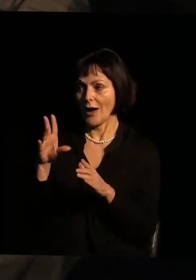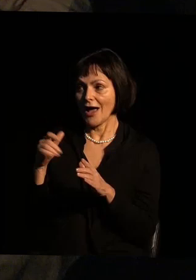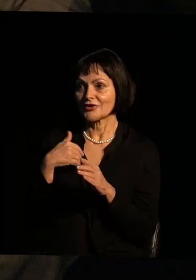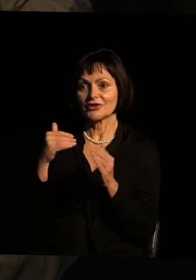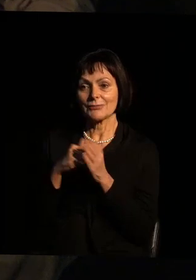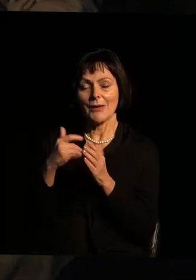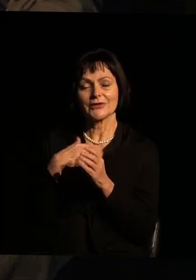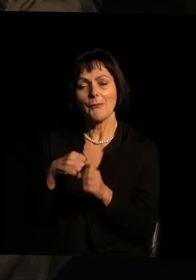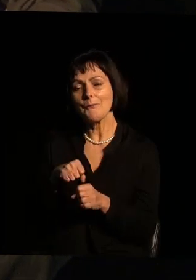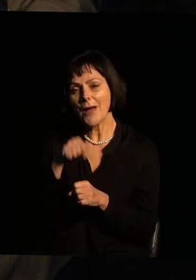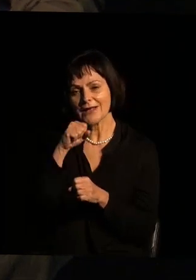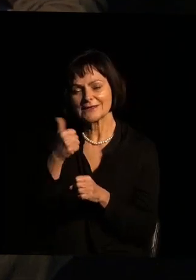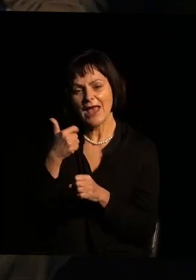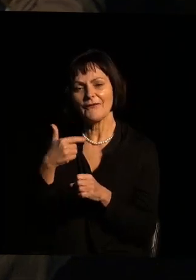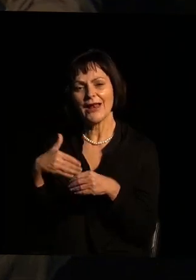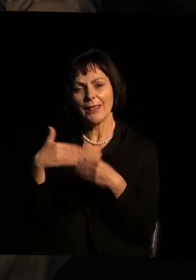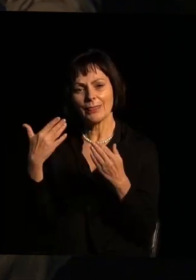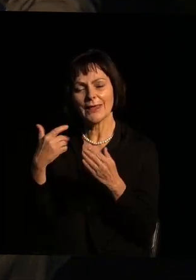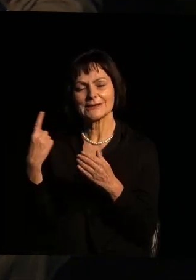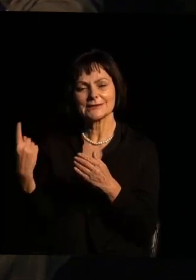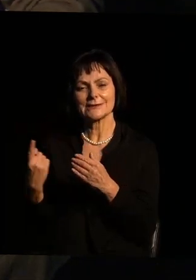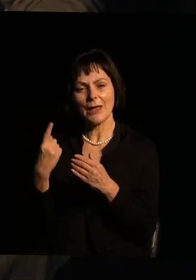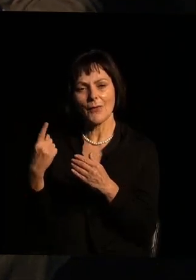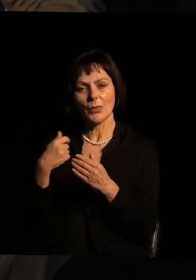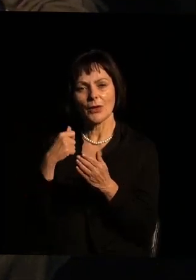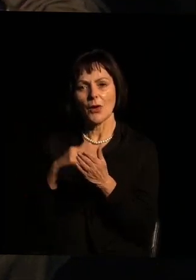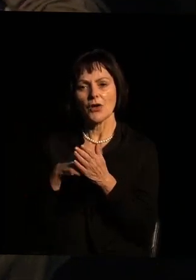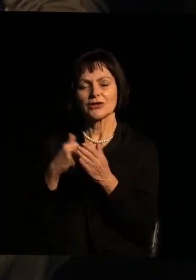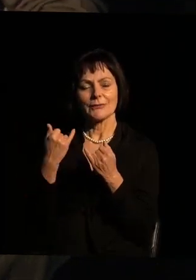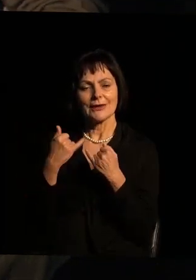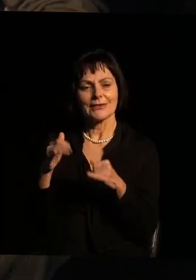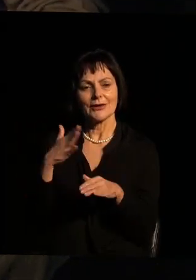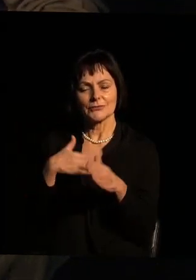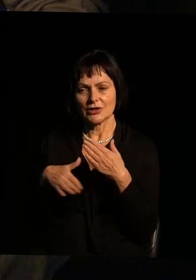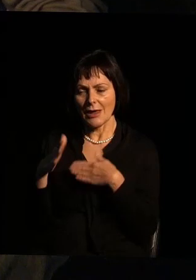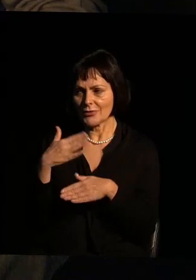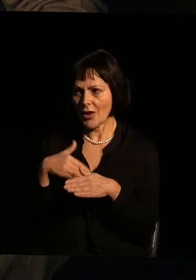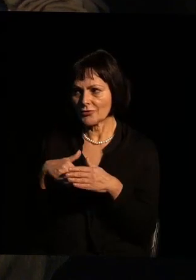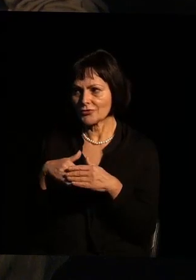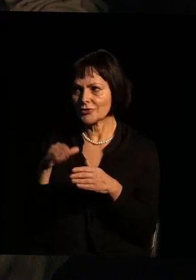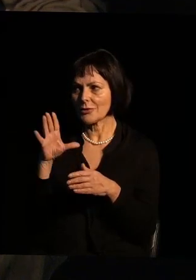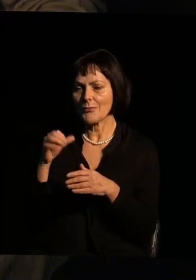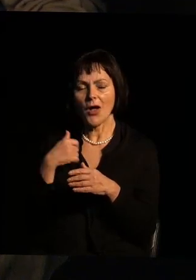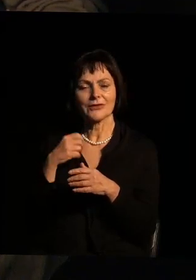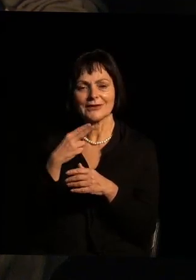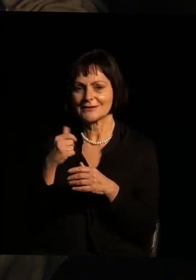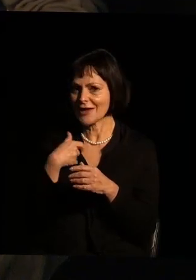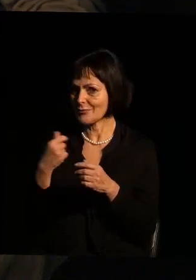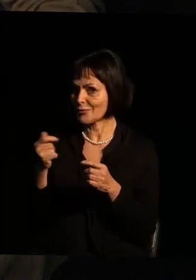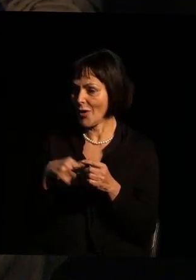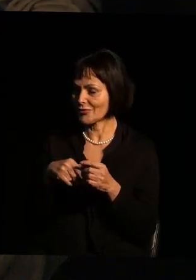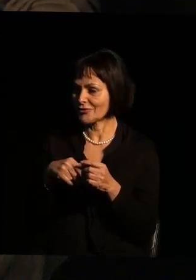że trzeba mieć tą pasję wiele dni samotnie gdzieś kosztem na przykład innych przyjemności, no bo jednak nic z niczego nie